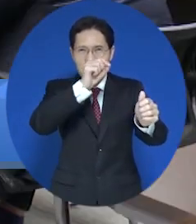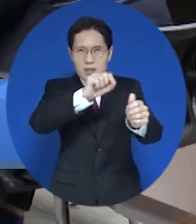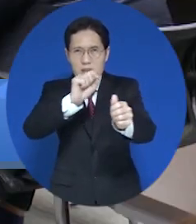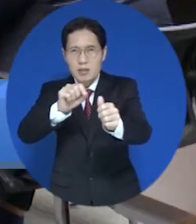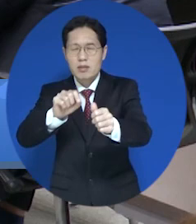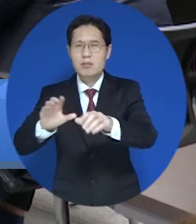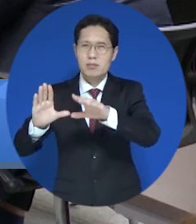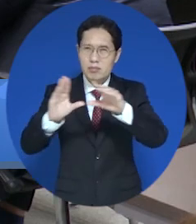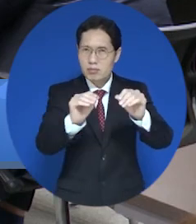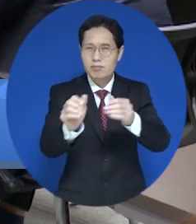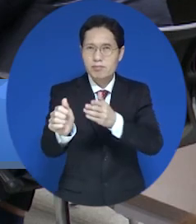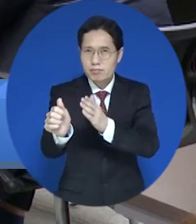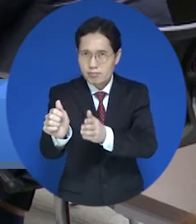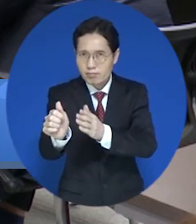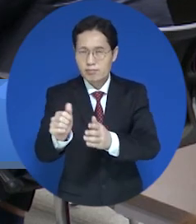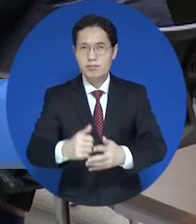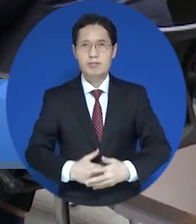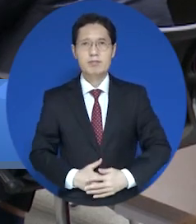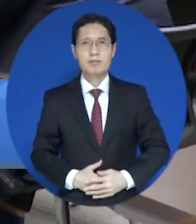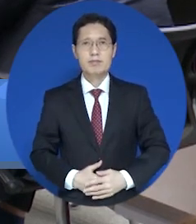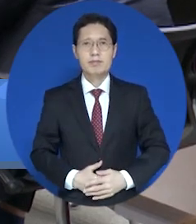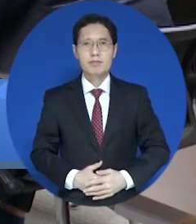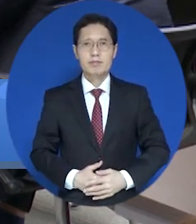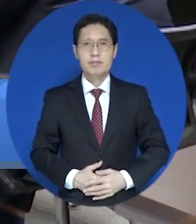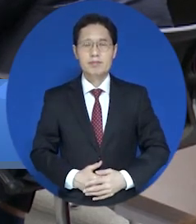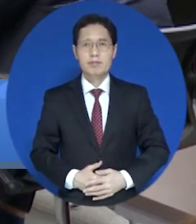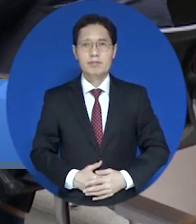멈춰주길 간곡히 당부했습니다.